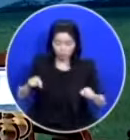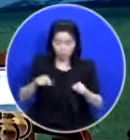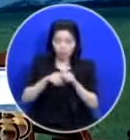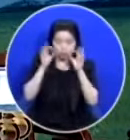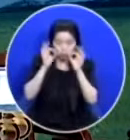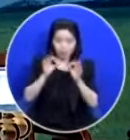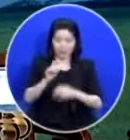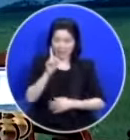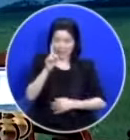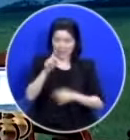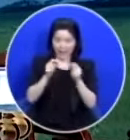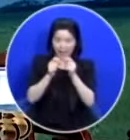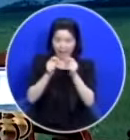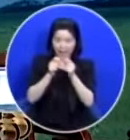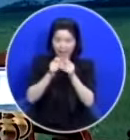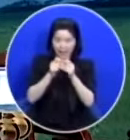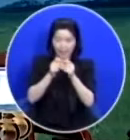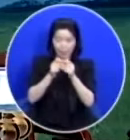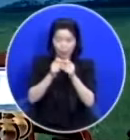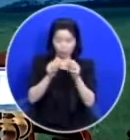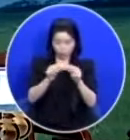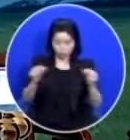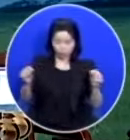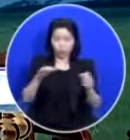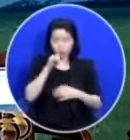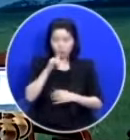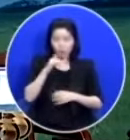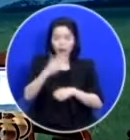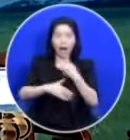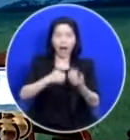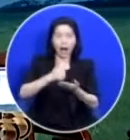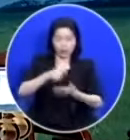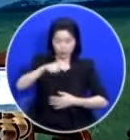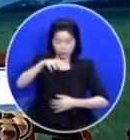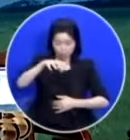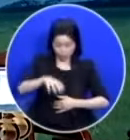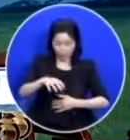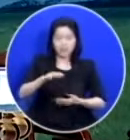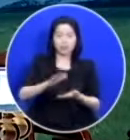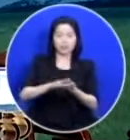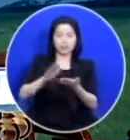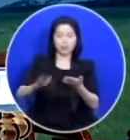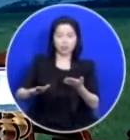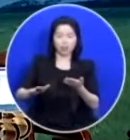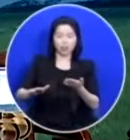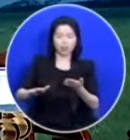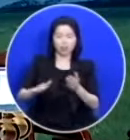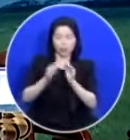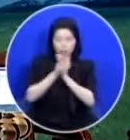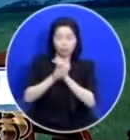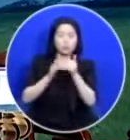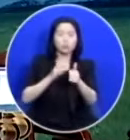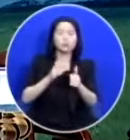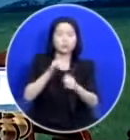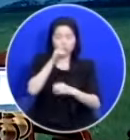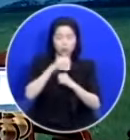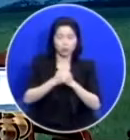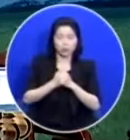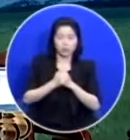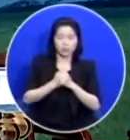딱 한 줄이 적혀 있습니다 하나님 여기까지 입니다 그리고는 기도를 요청하셨어요